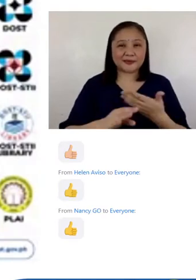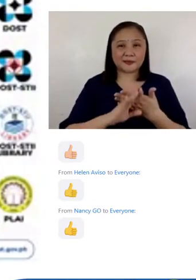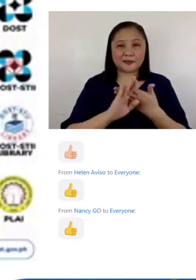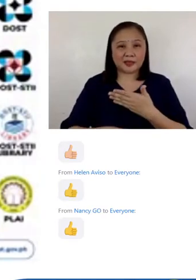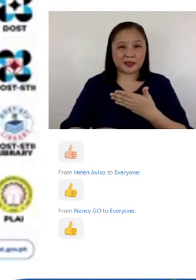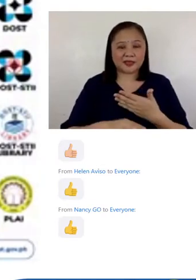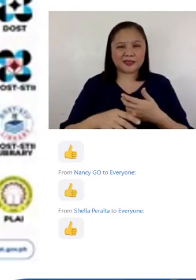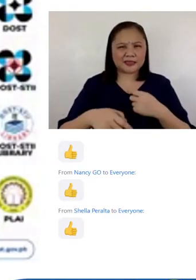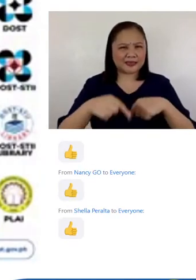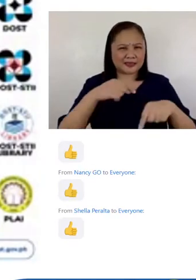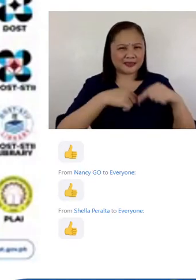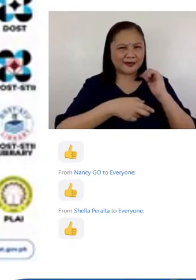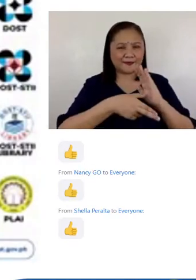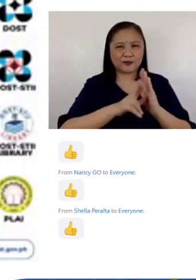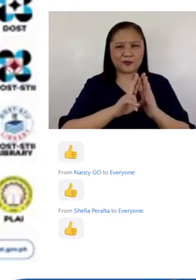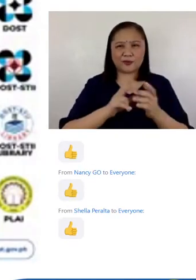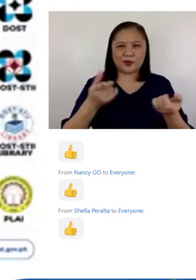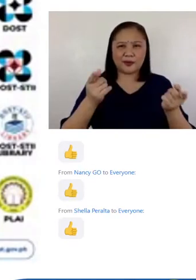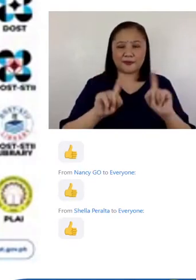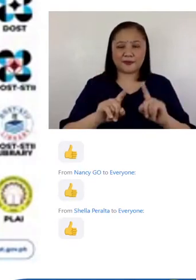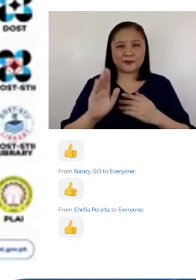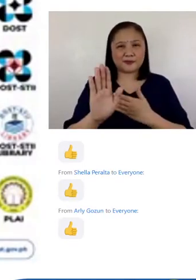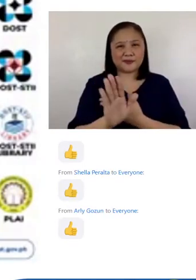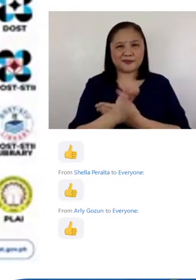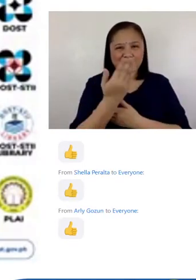saglit ang naganap kaninang umaga.